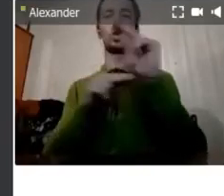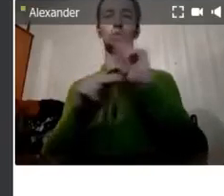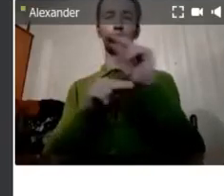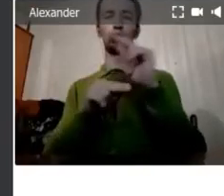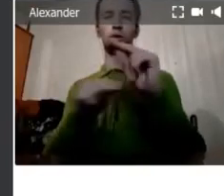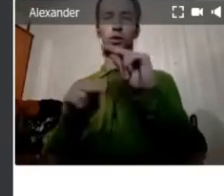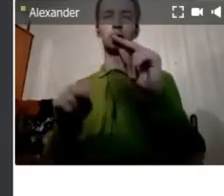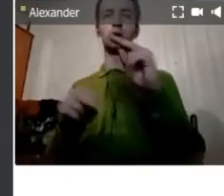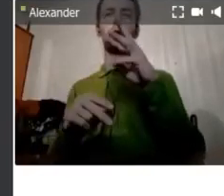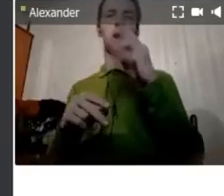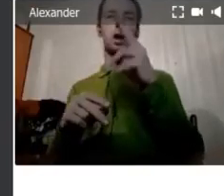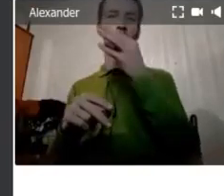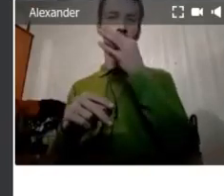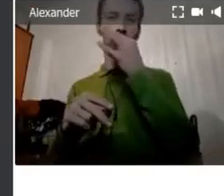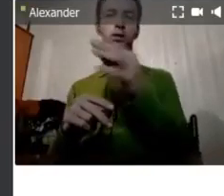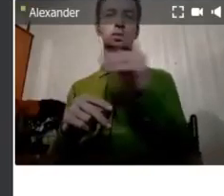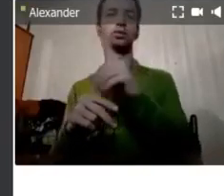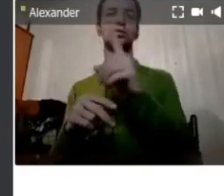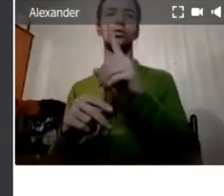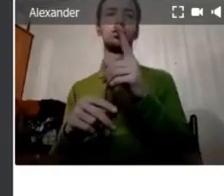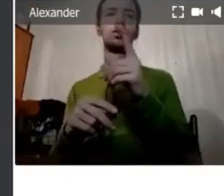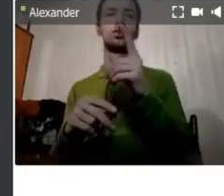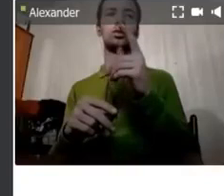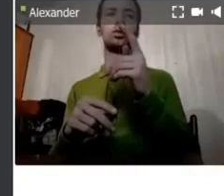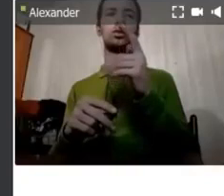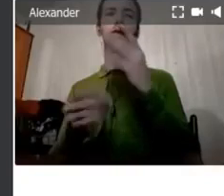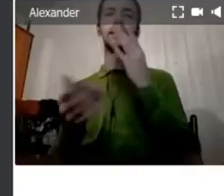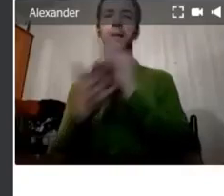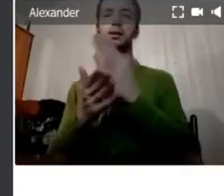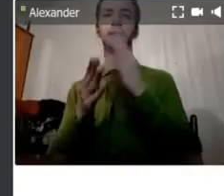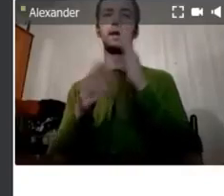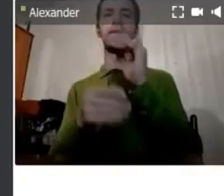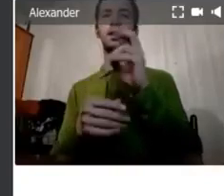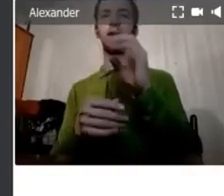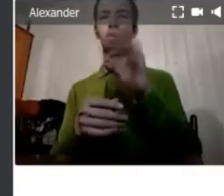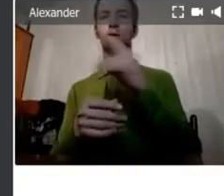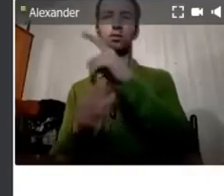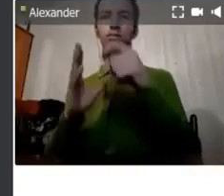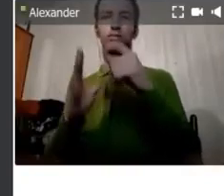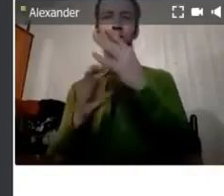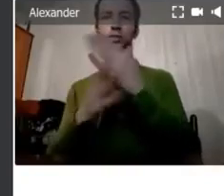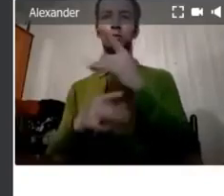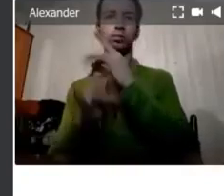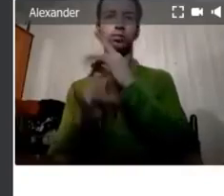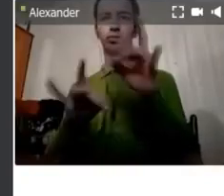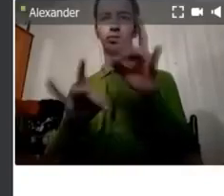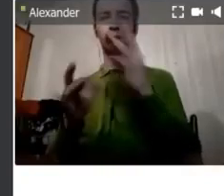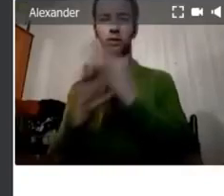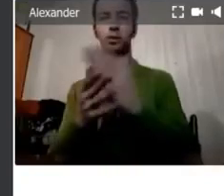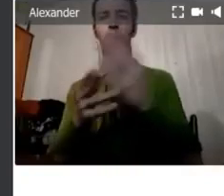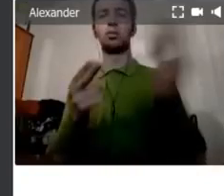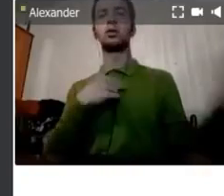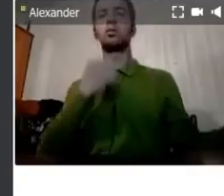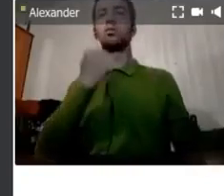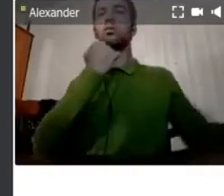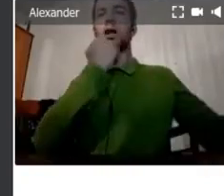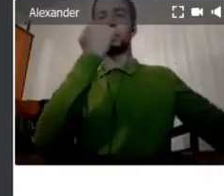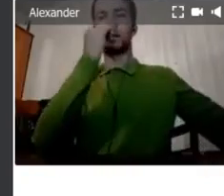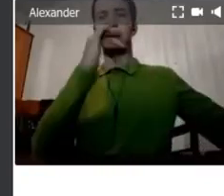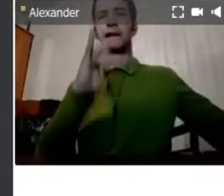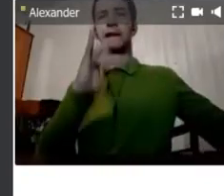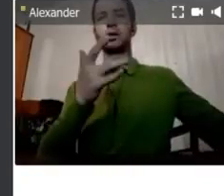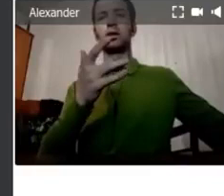можно делать, не выходя из дома, то есть зашли на сайт, открыли видео, посмотрели, как это работает, как